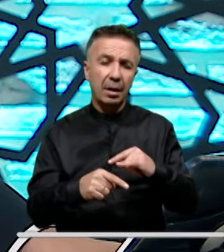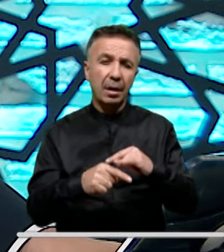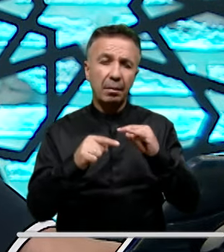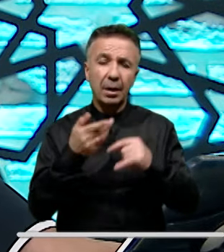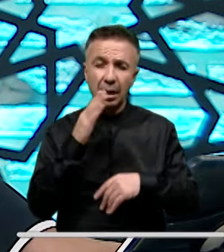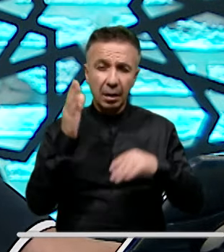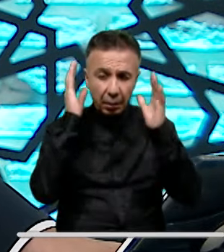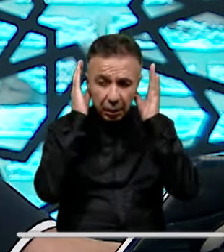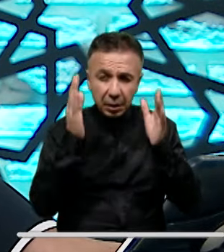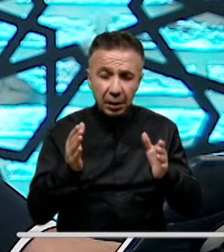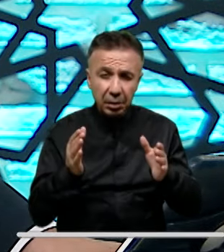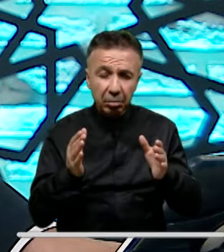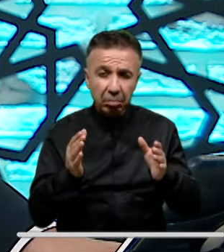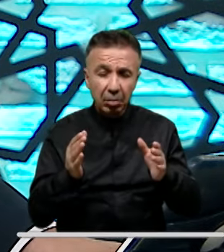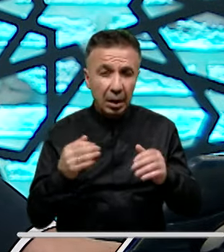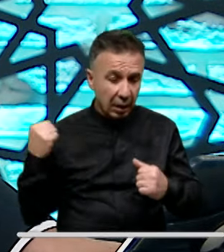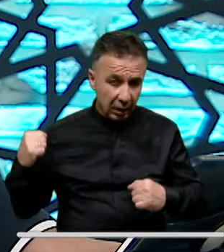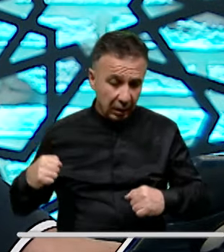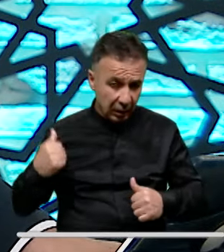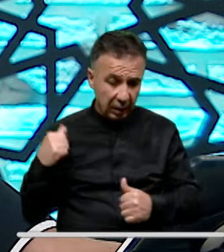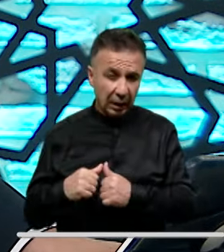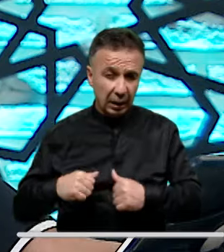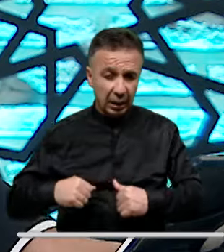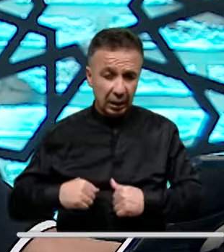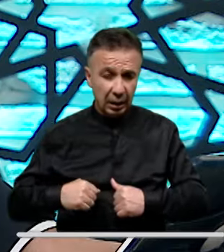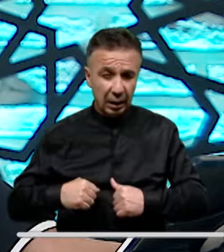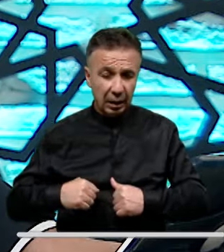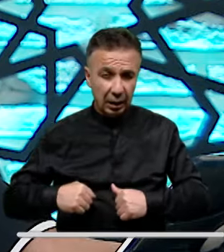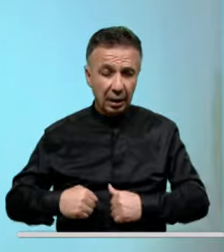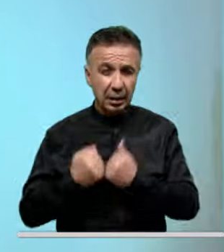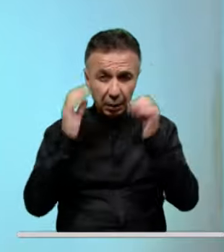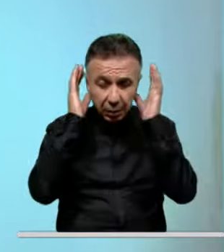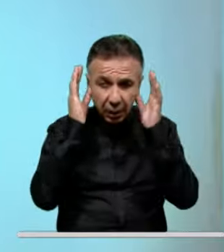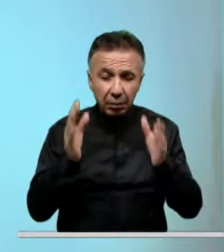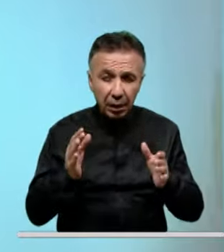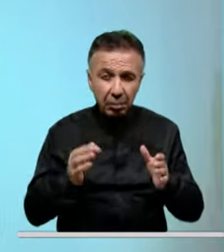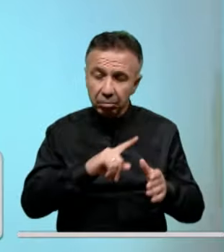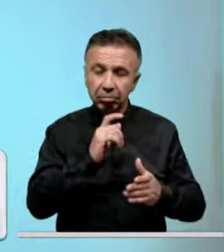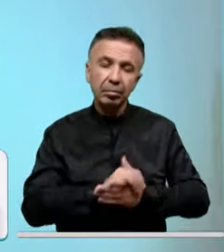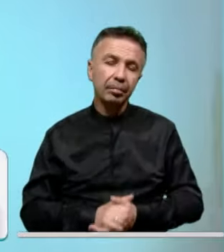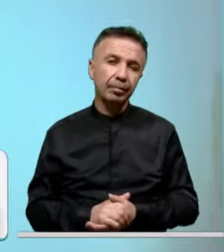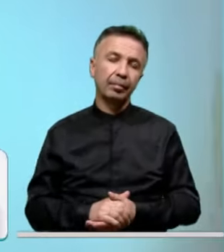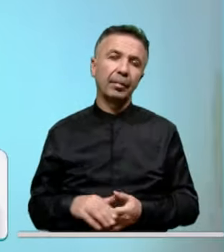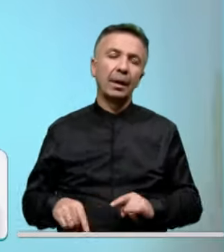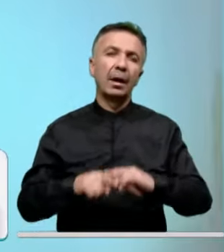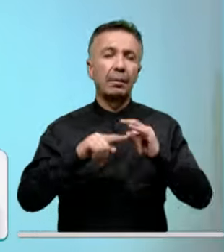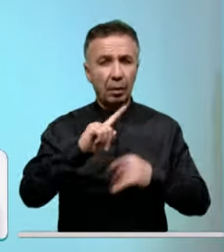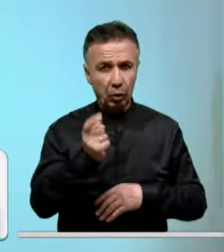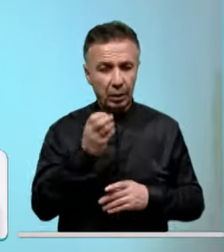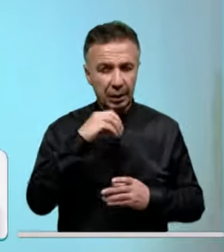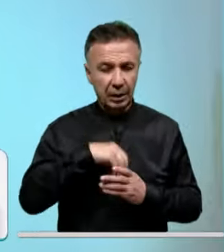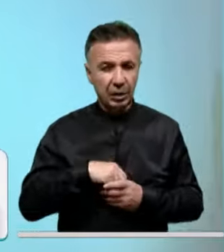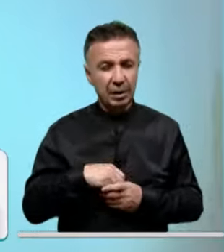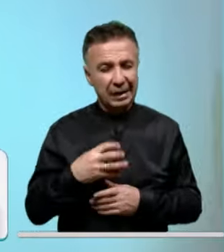mi? Kaza mı etmeliydim veya iade mi etmeliydim? Bu konuda biraz kafam karışık, ne dersiniz? Şimdi kıbleyi tespit etmek için kendisinin